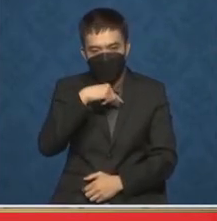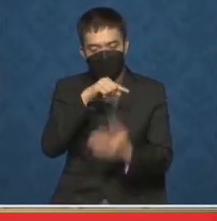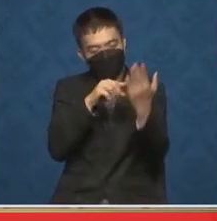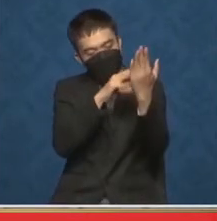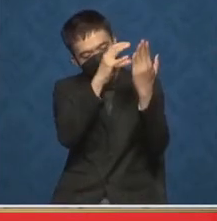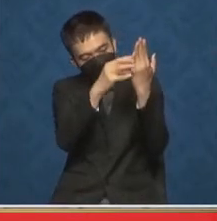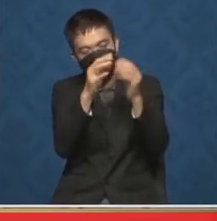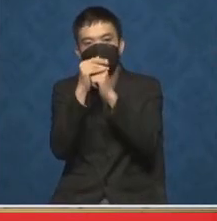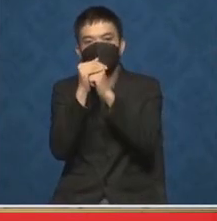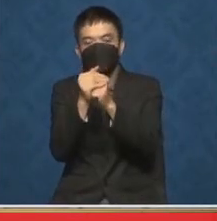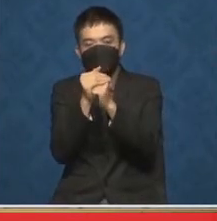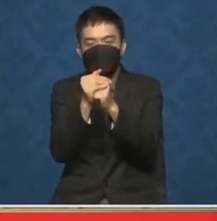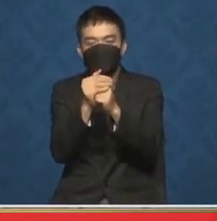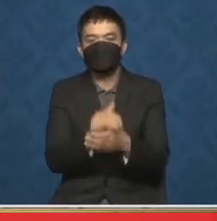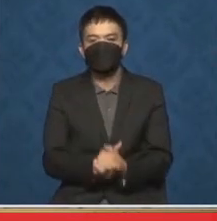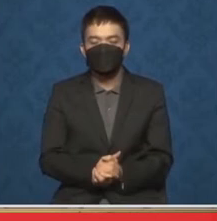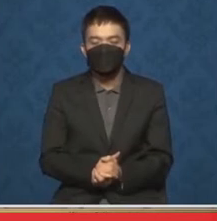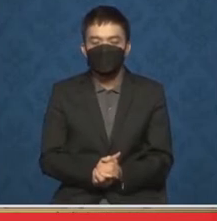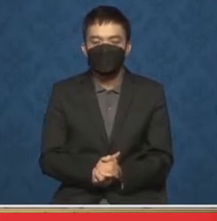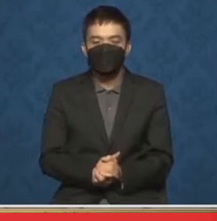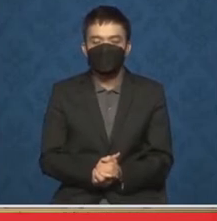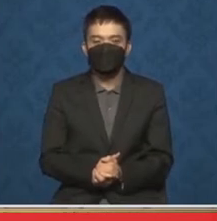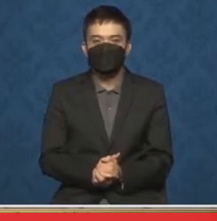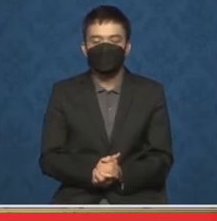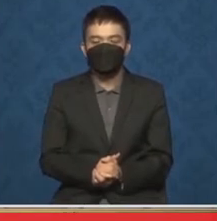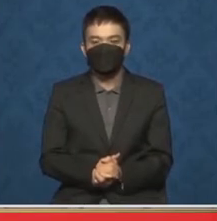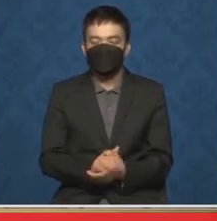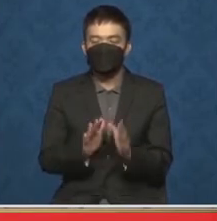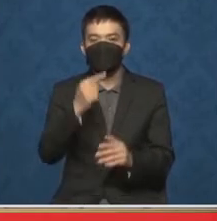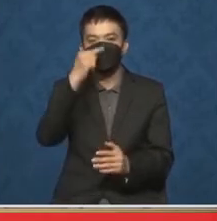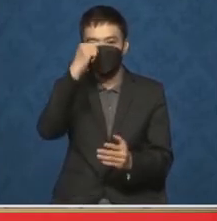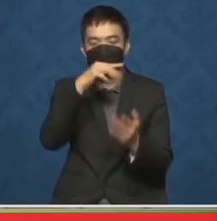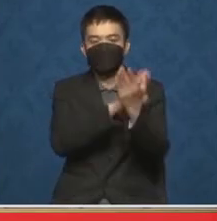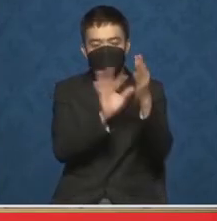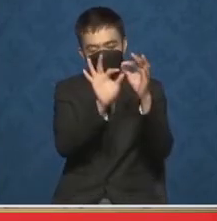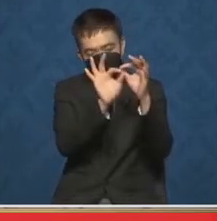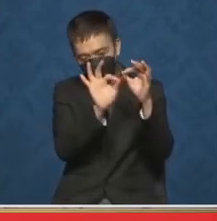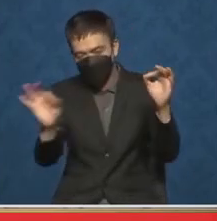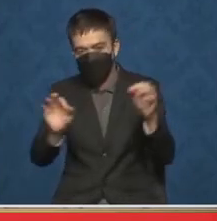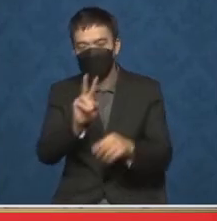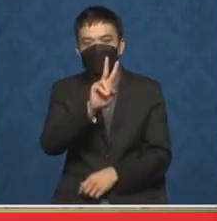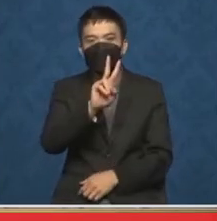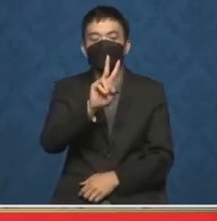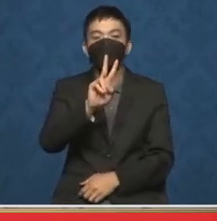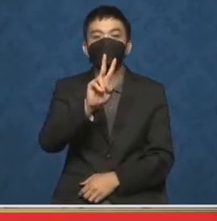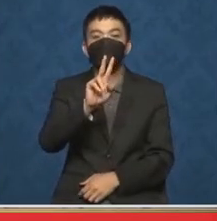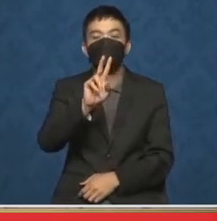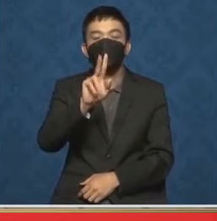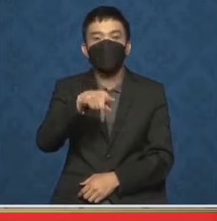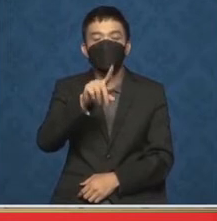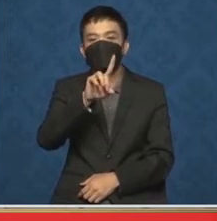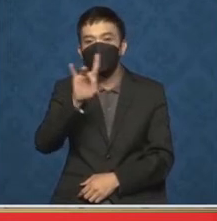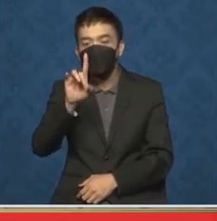ที่มชายแนยาวที่สุด 2,401 กิโลและมีเหตุการณทเกิดขึ้น